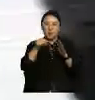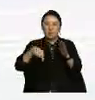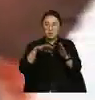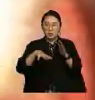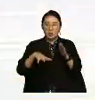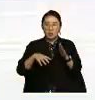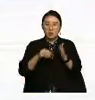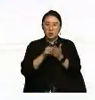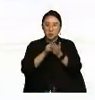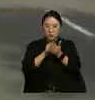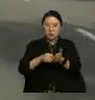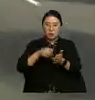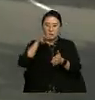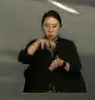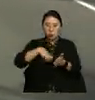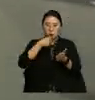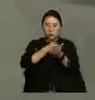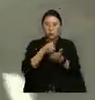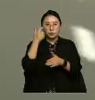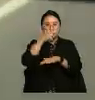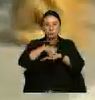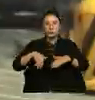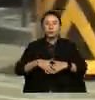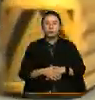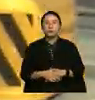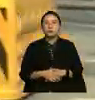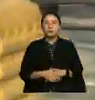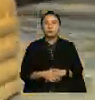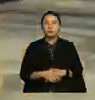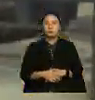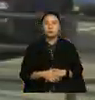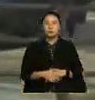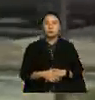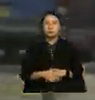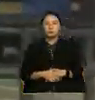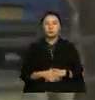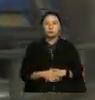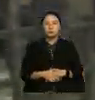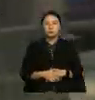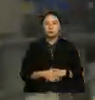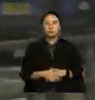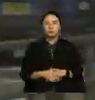안에 최종 입지를 선정할 계획입니다. 딜라이버 서울경기케이블TV 양재정입니다.